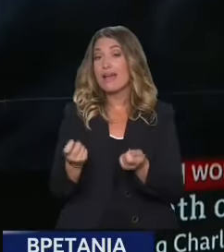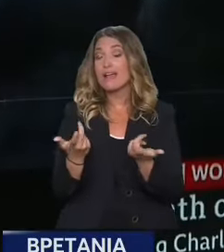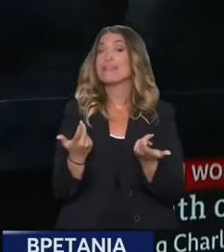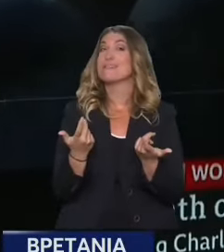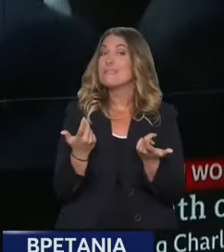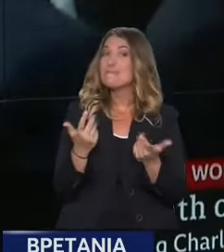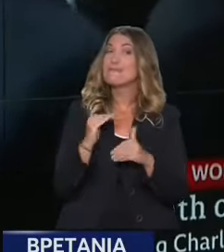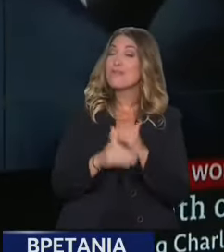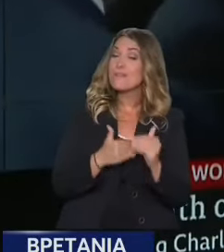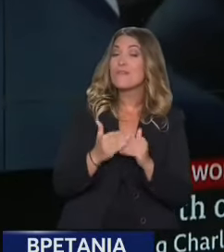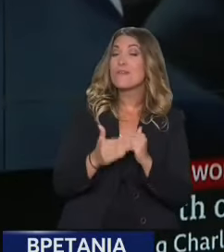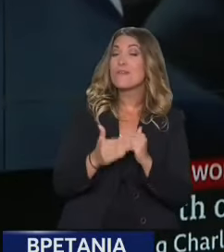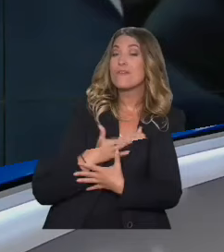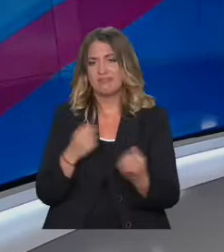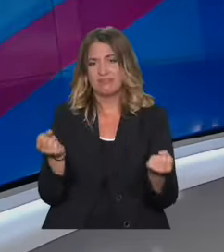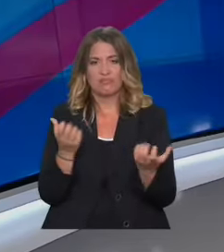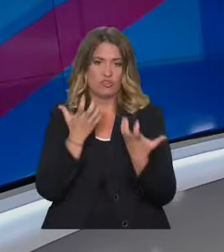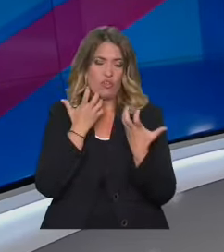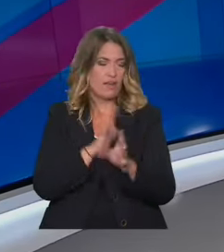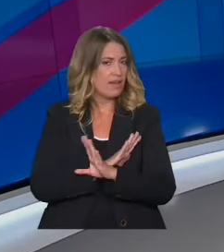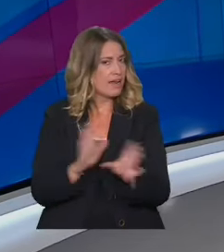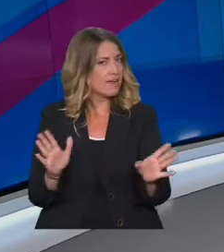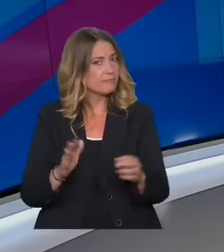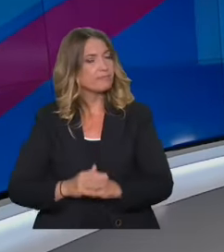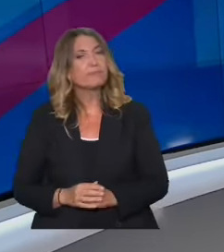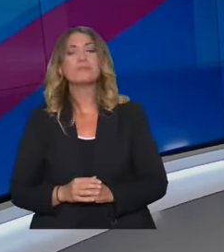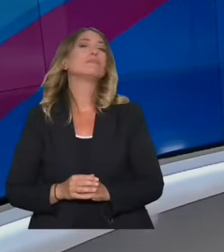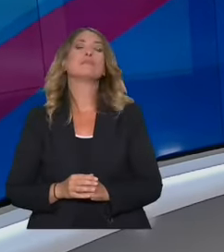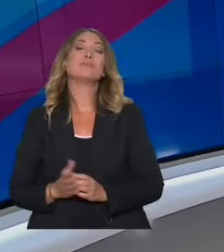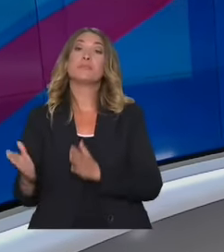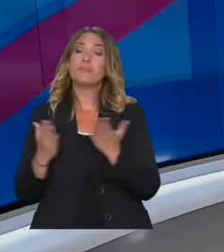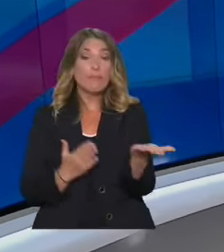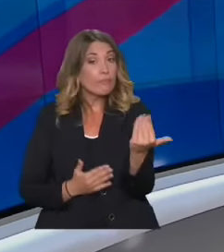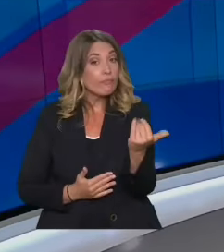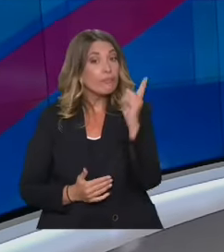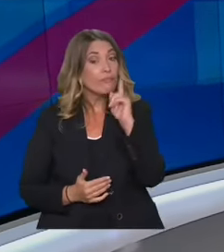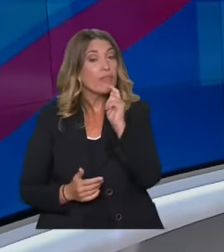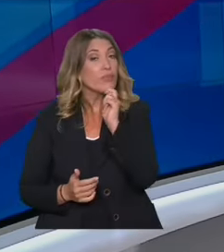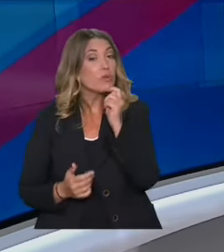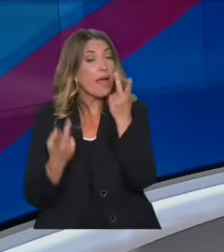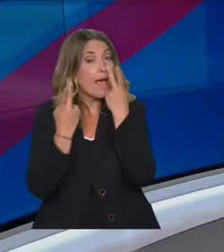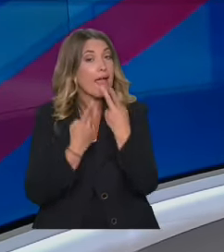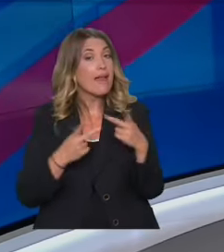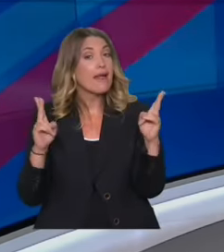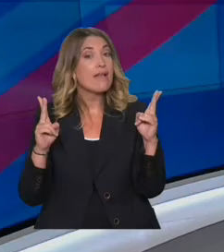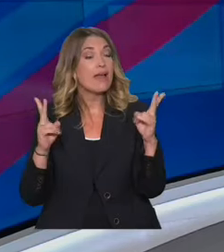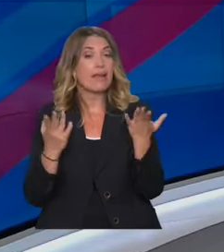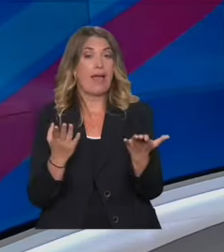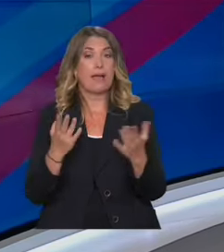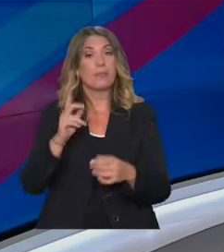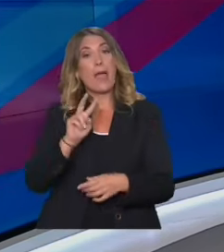πολύ ενδιαφέρον και έχουμε ετοιμάσει. Λοιπόν, να έρθει η Ελευθερία. Να δούμε την Ελευθερία Ταβατζή.